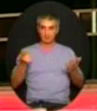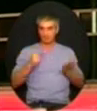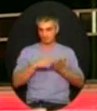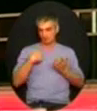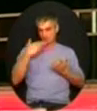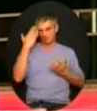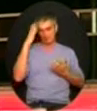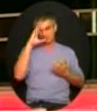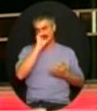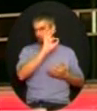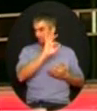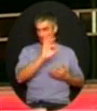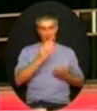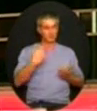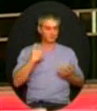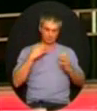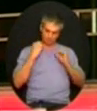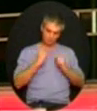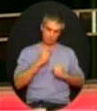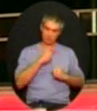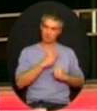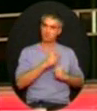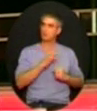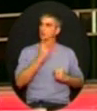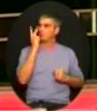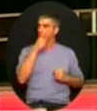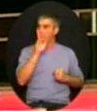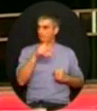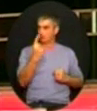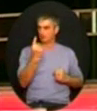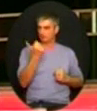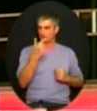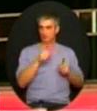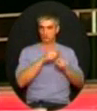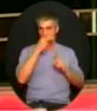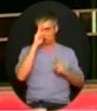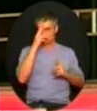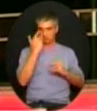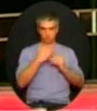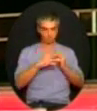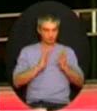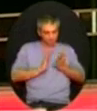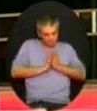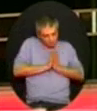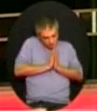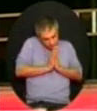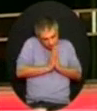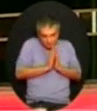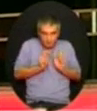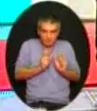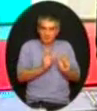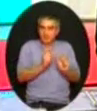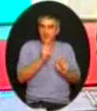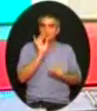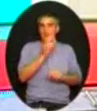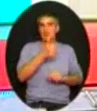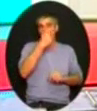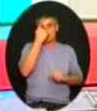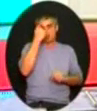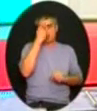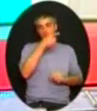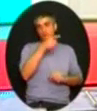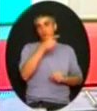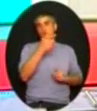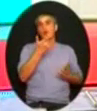את השקפת עולמו, אני בוטחת בו. במובן הזה גם אתם קצת כמו הליכוד, כלומר, מצופפים שורות ככל שזה נוגע לפגיעה במנהיג, כי יודעים